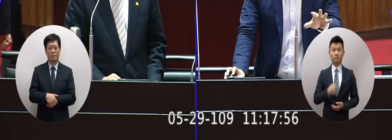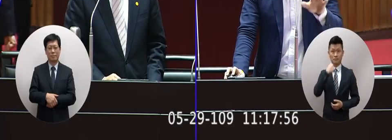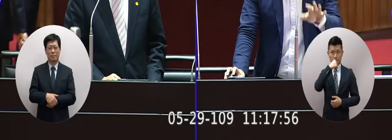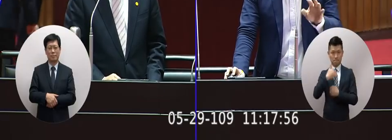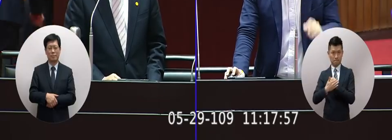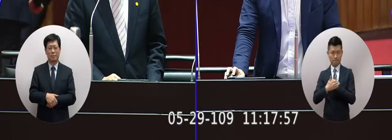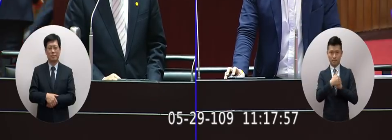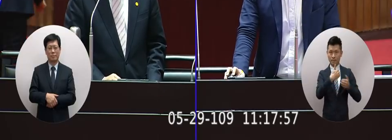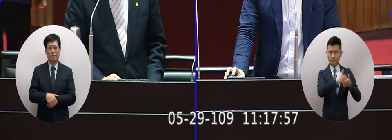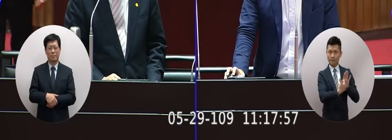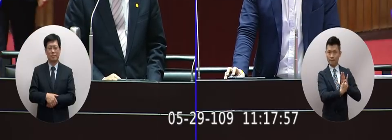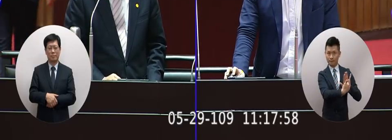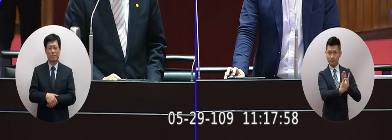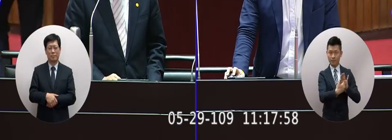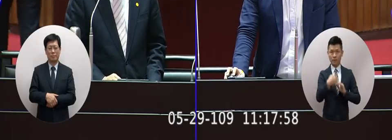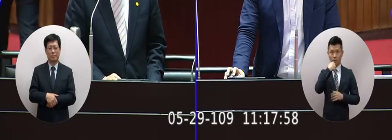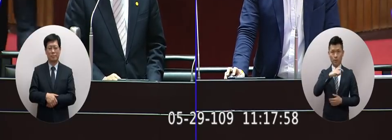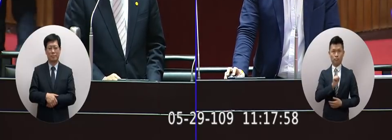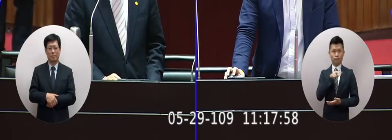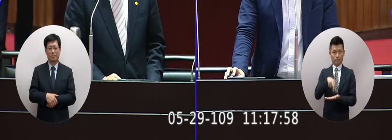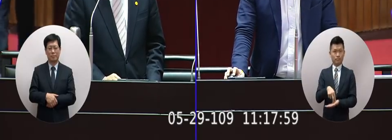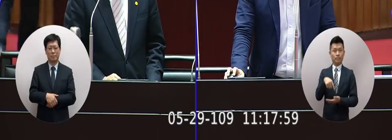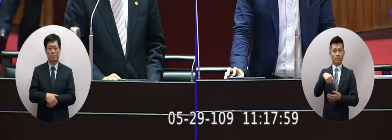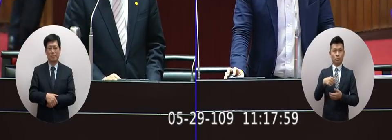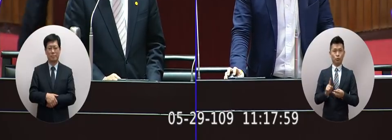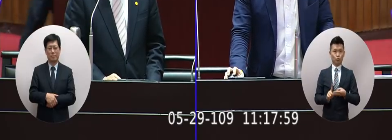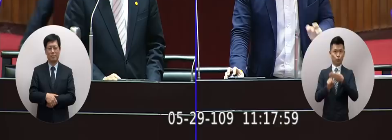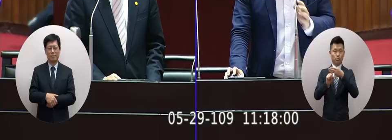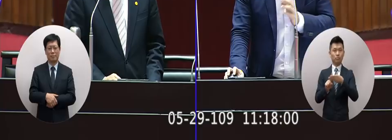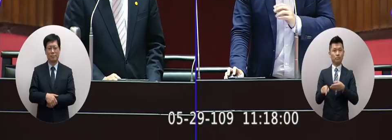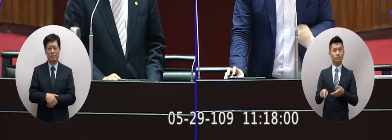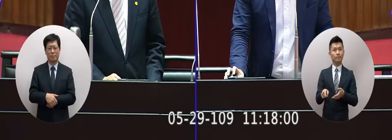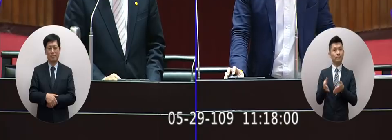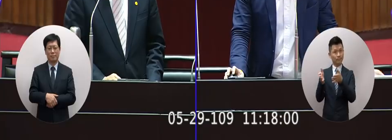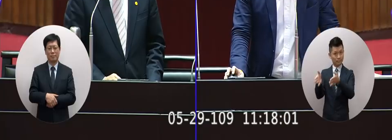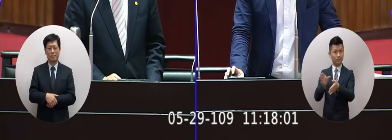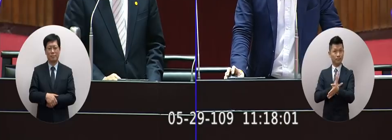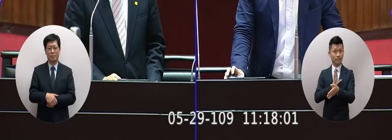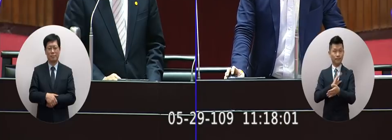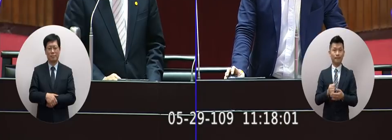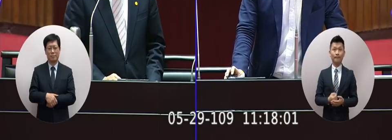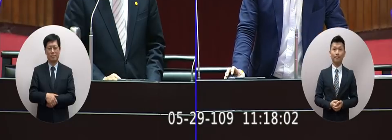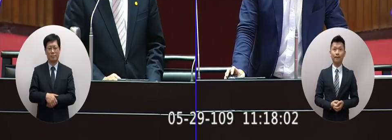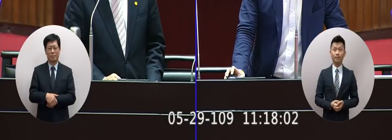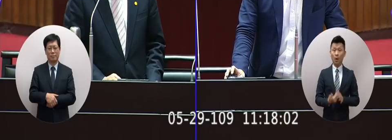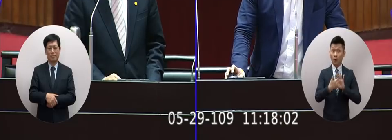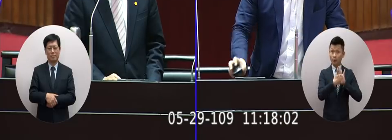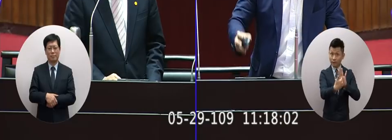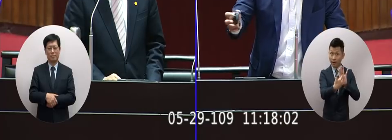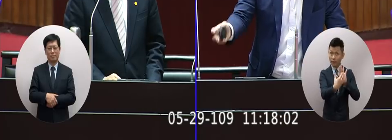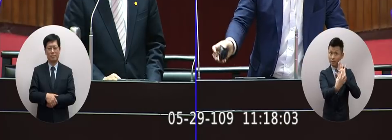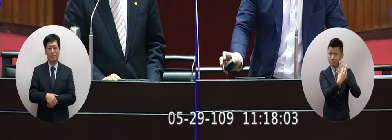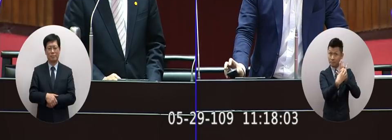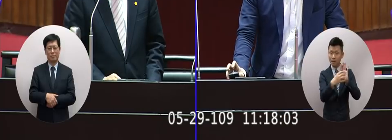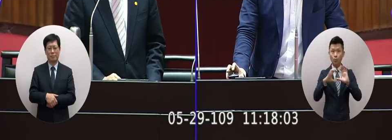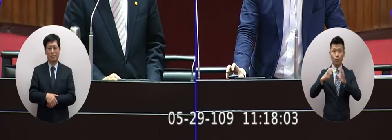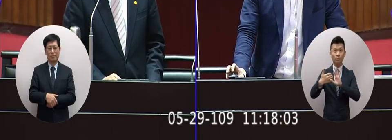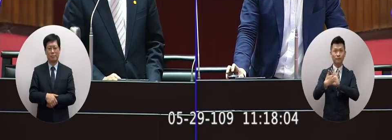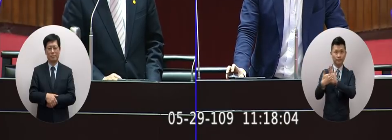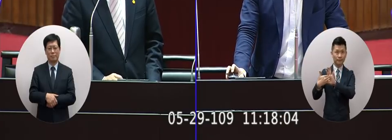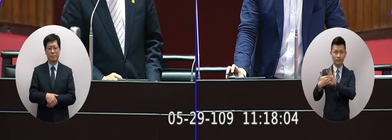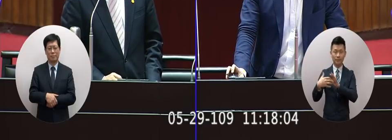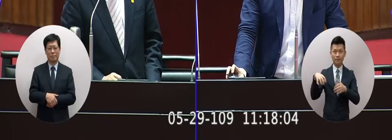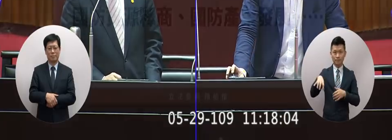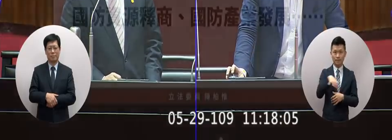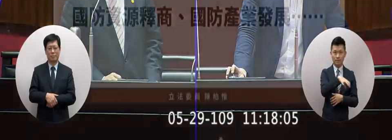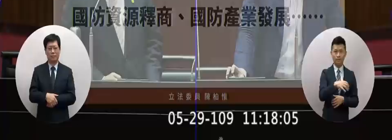中针对台湾主体性，会当给大家建议的方向。那当然呢，方中这里方哦，在国方内底，咱未来六月份有个这